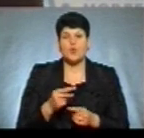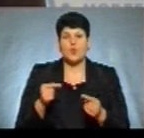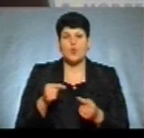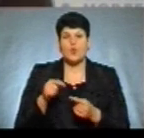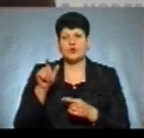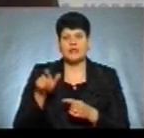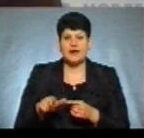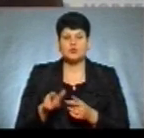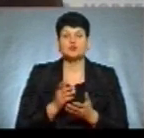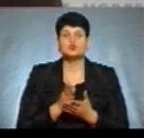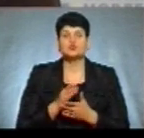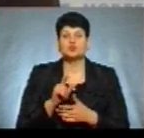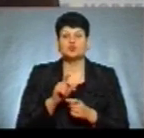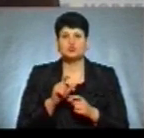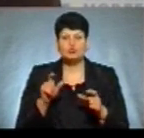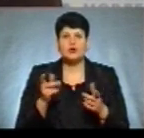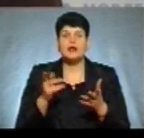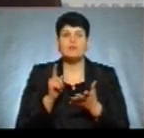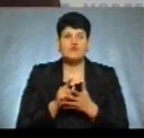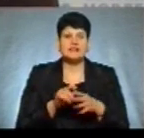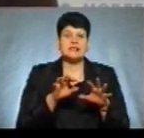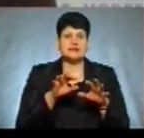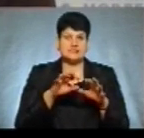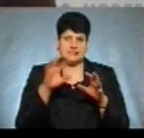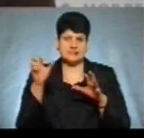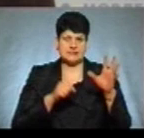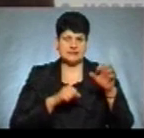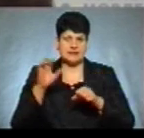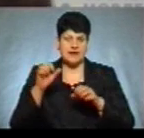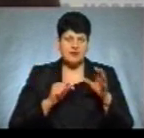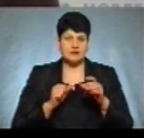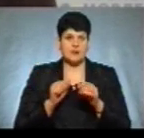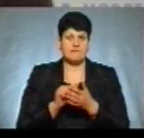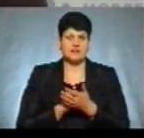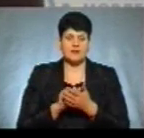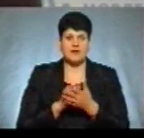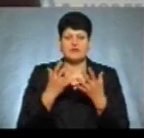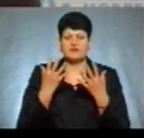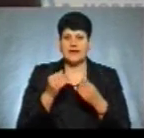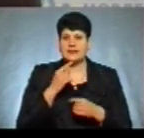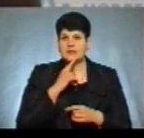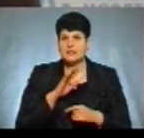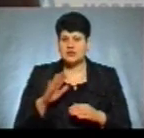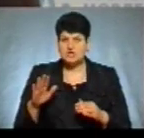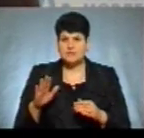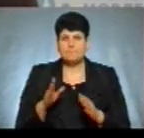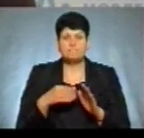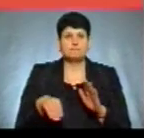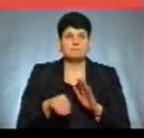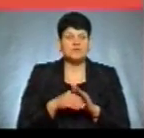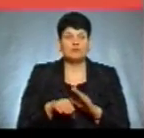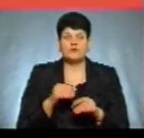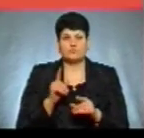комунальну службу, яка повинна зняти друковані агітаційні матеріали в день тиші. Підкуп виборців поки що в нас конкретний не